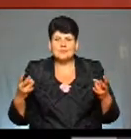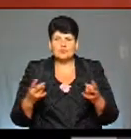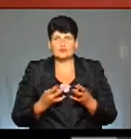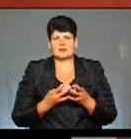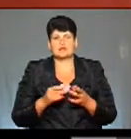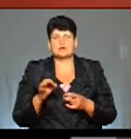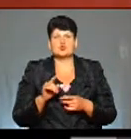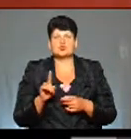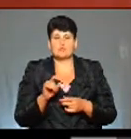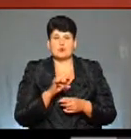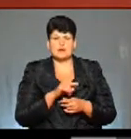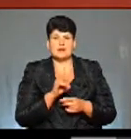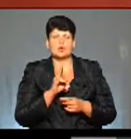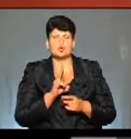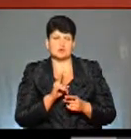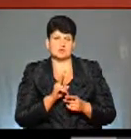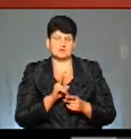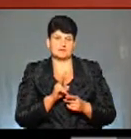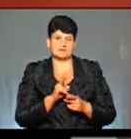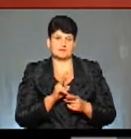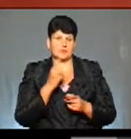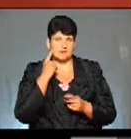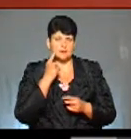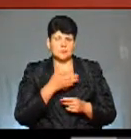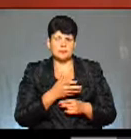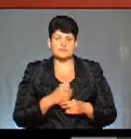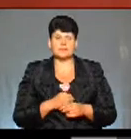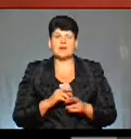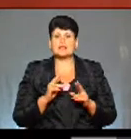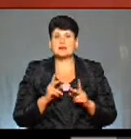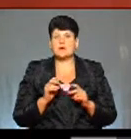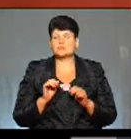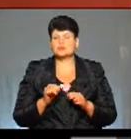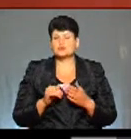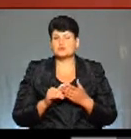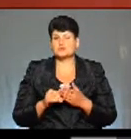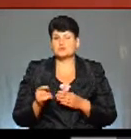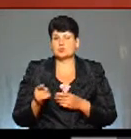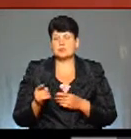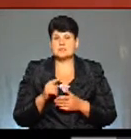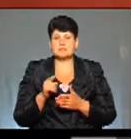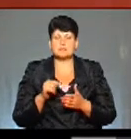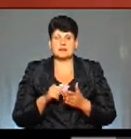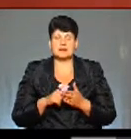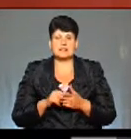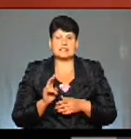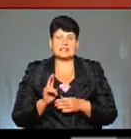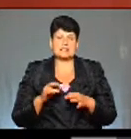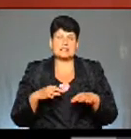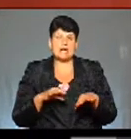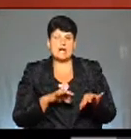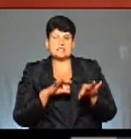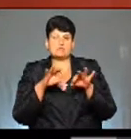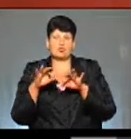про неї хто-небудь подбав. Припустимо, як можуть допомогти у Тернополі з проблемою, з питанням транспортування людини